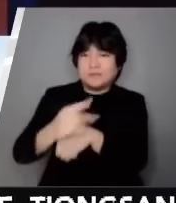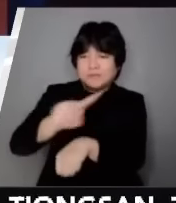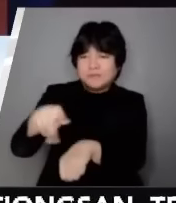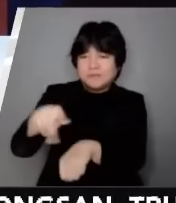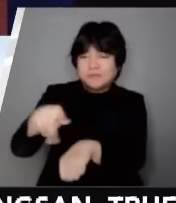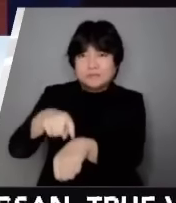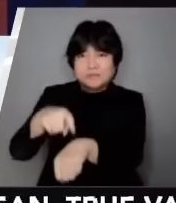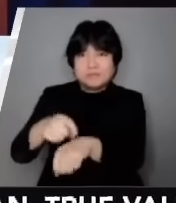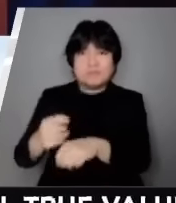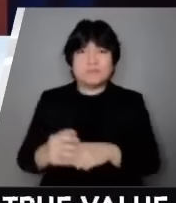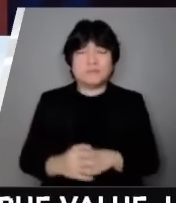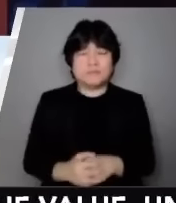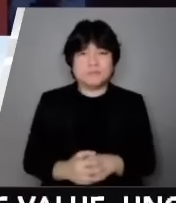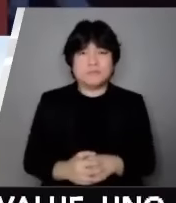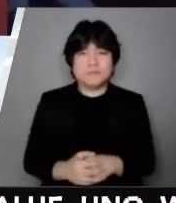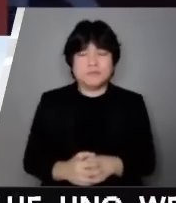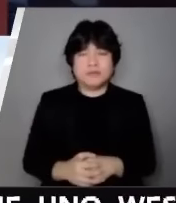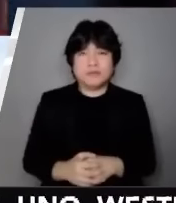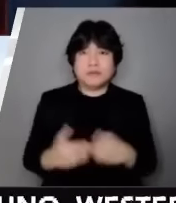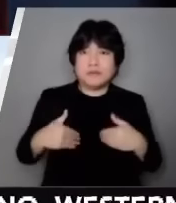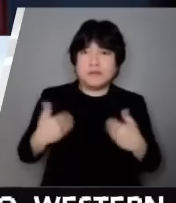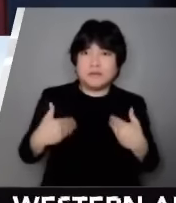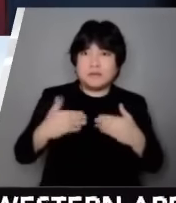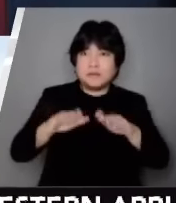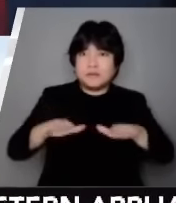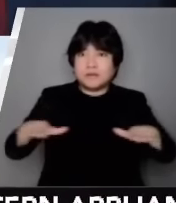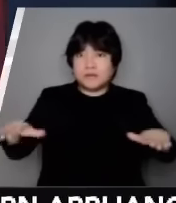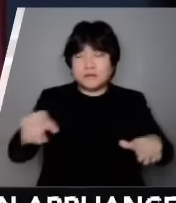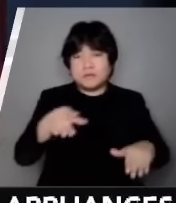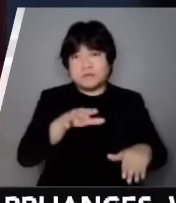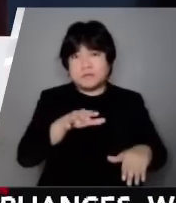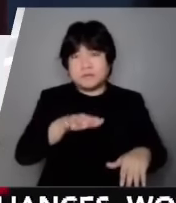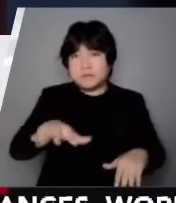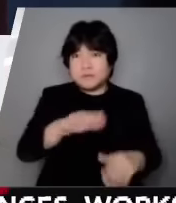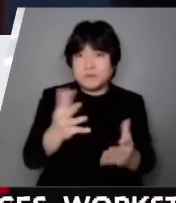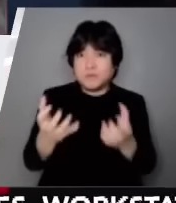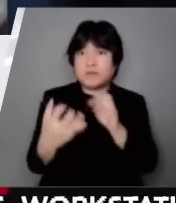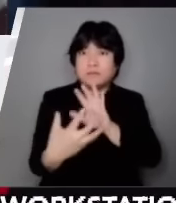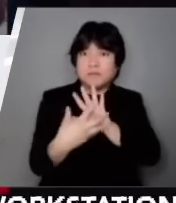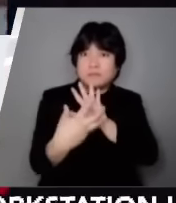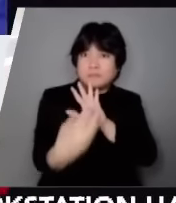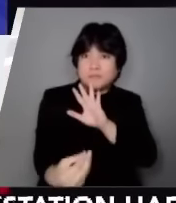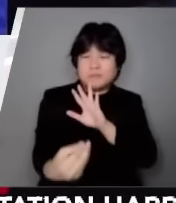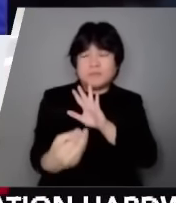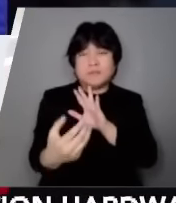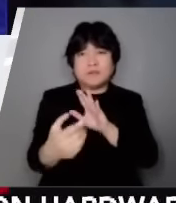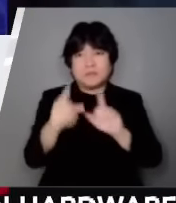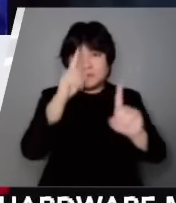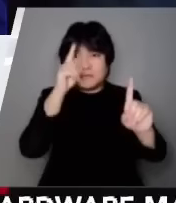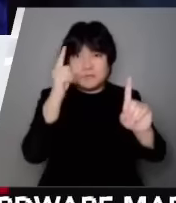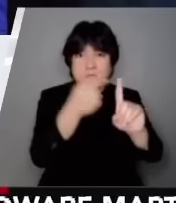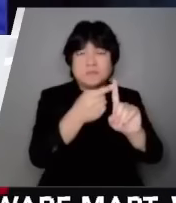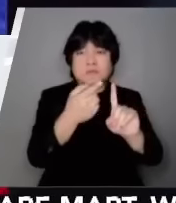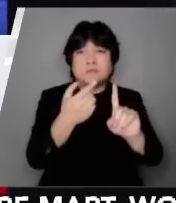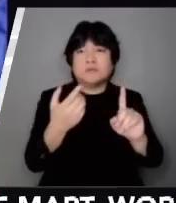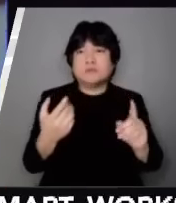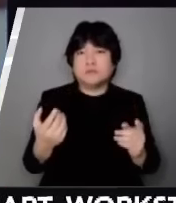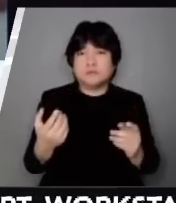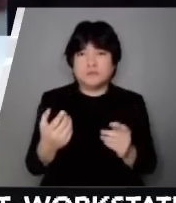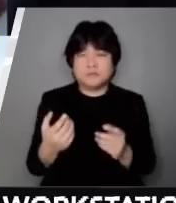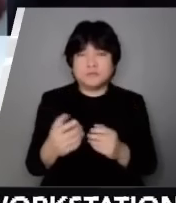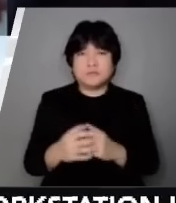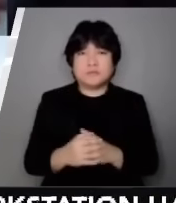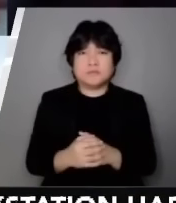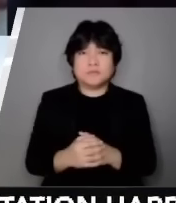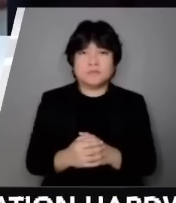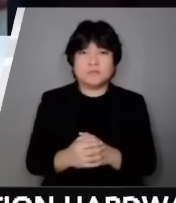Sa mga kabataan po na nag-aim na sundan yung yapak po naming lahat na nandito po sa harapan ninyo,